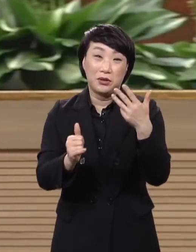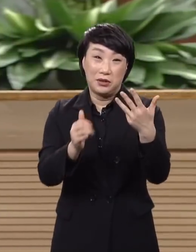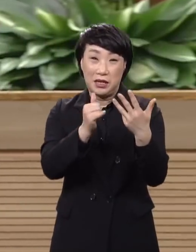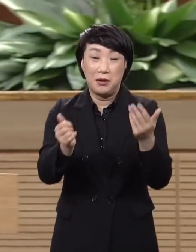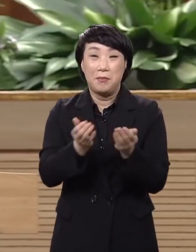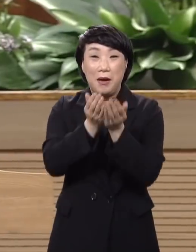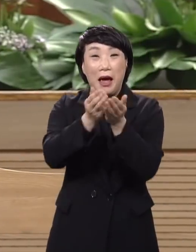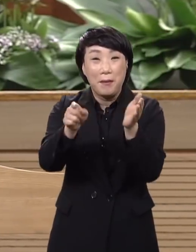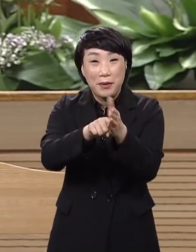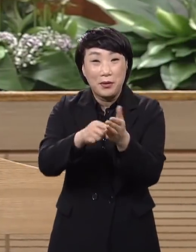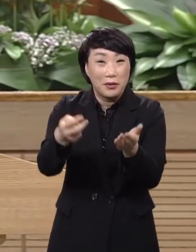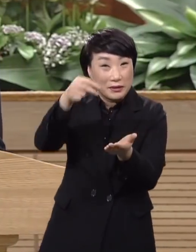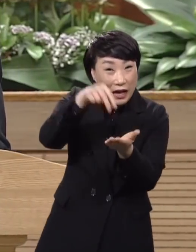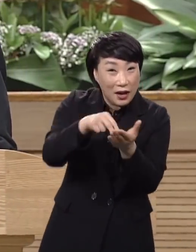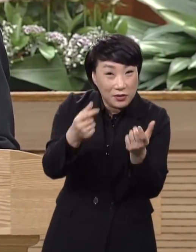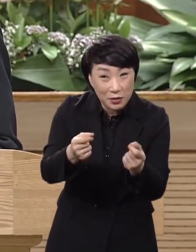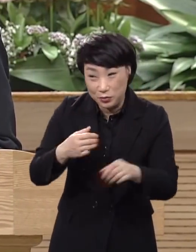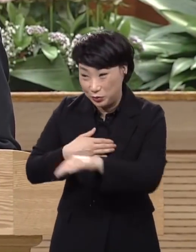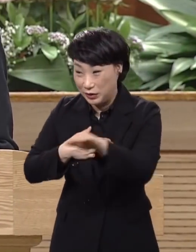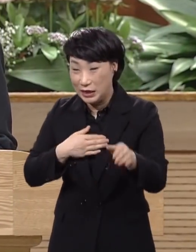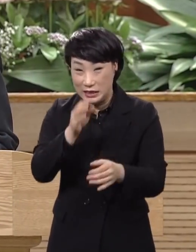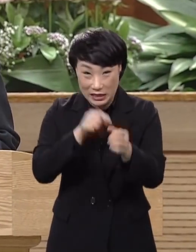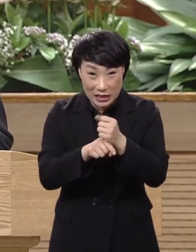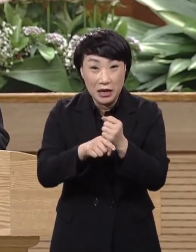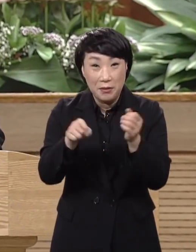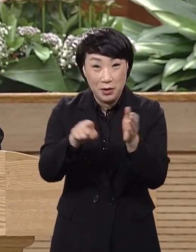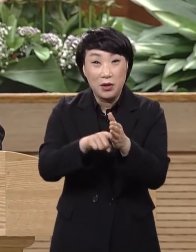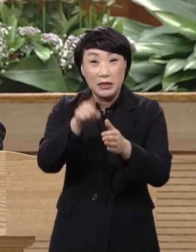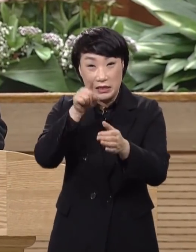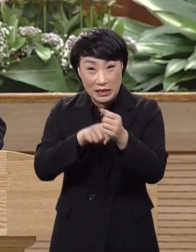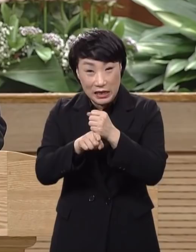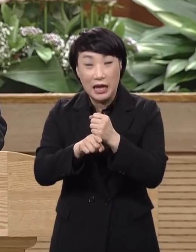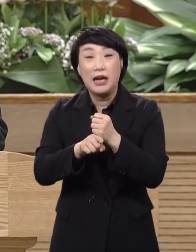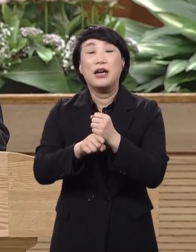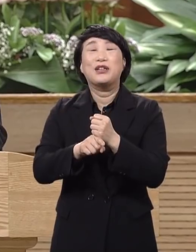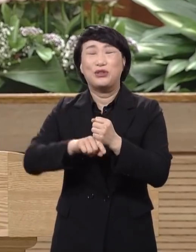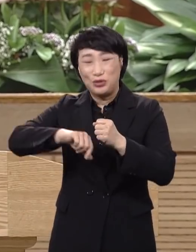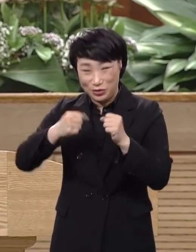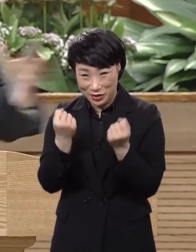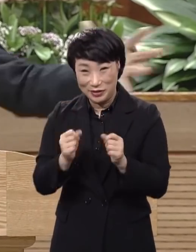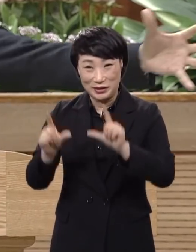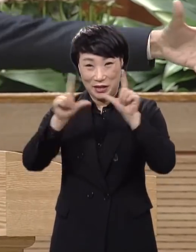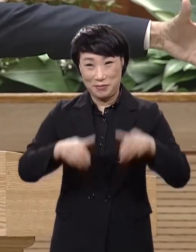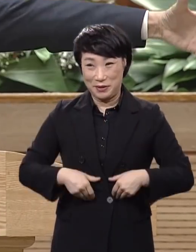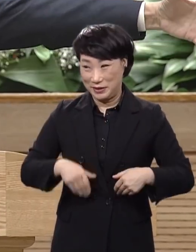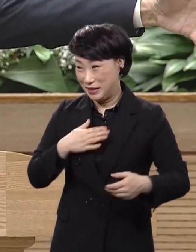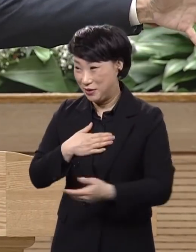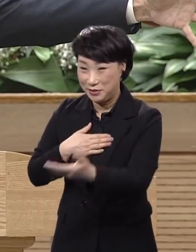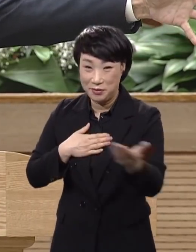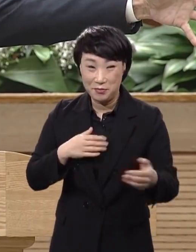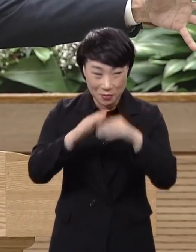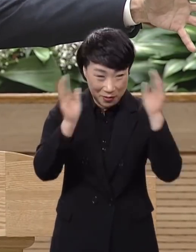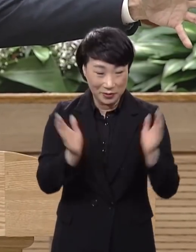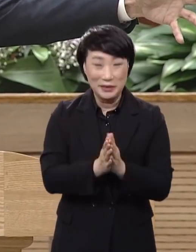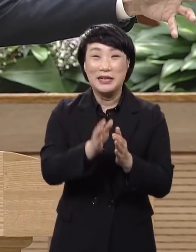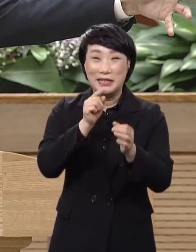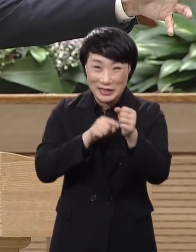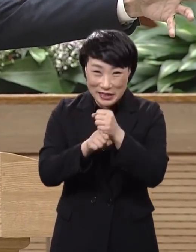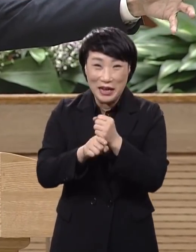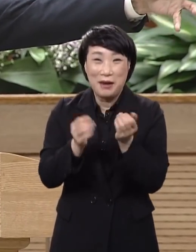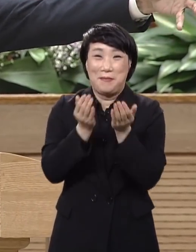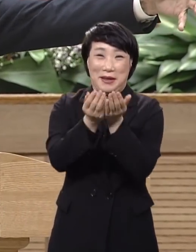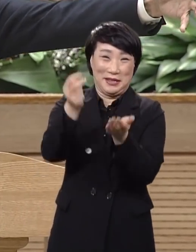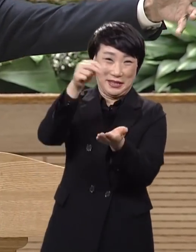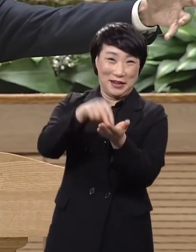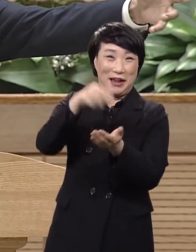탔듯이 우리가 진리를 믿고 진리에 순종하며 사는 것이라 이 말이에요. 여러분도 다 진리의 배를 타고 하나님의